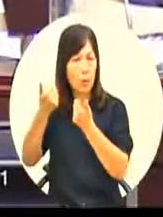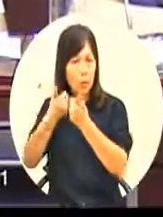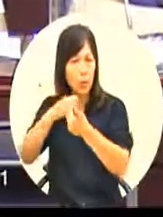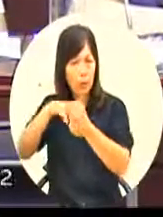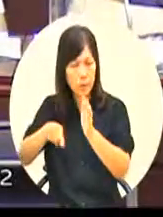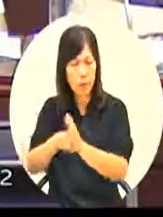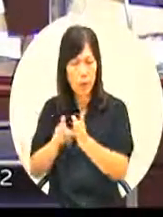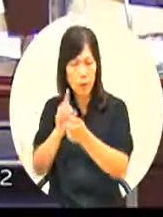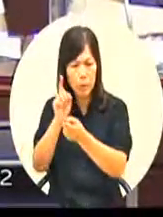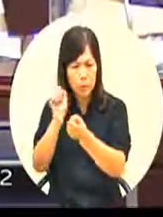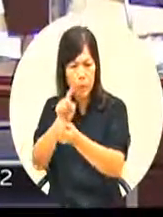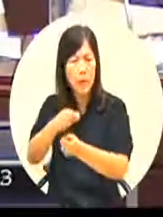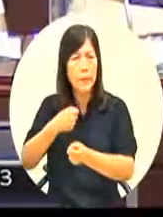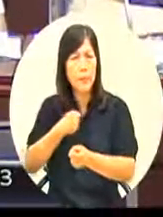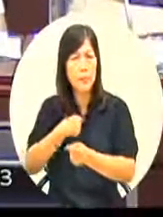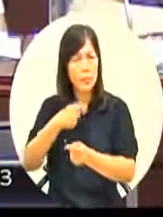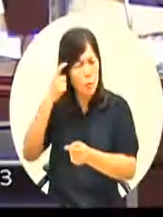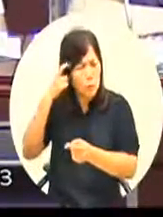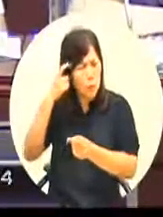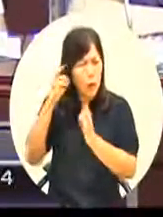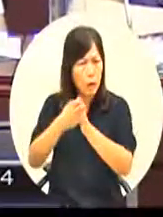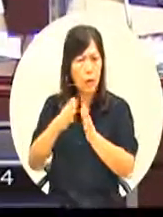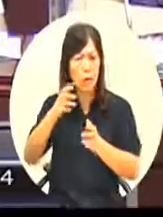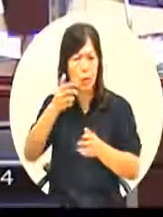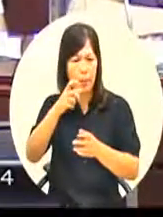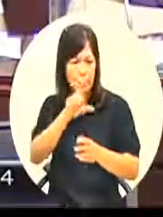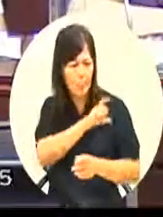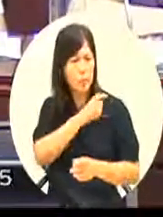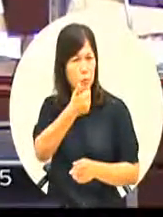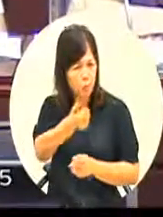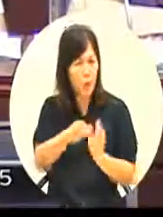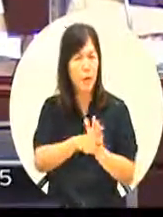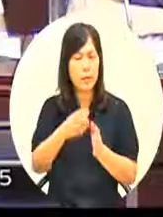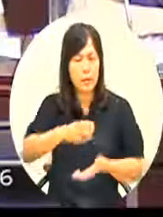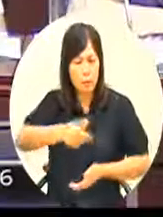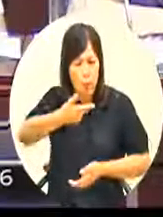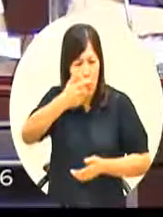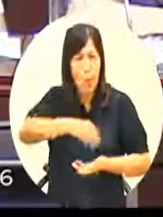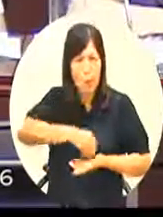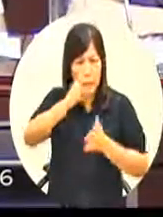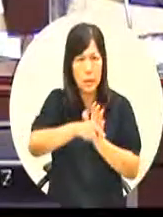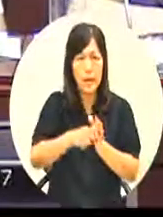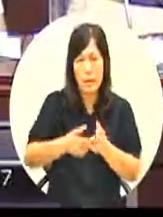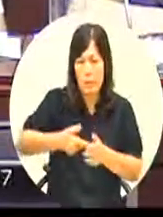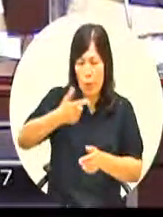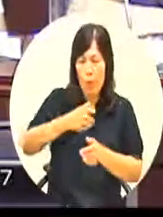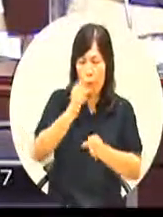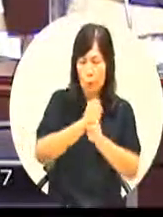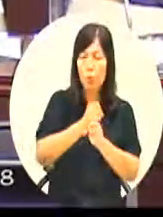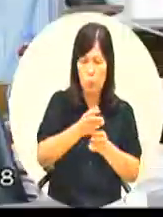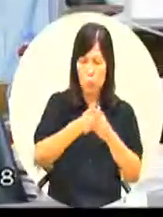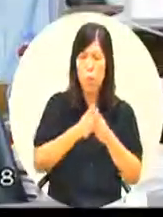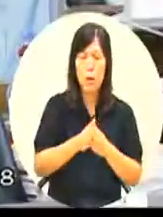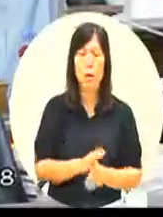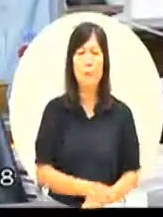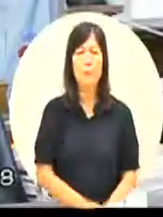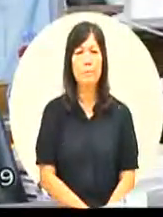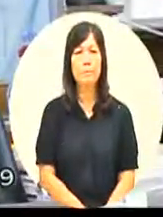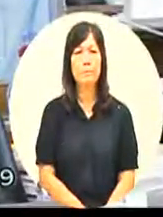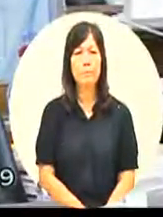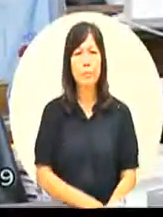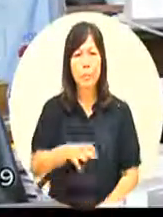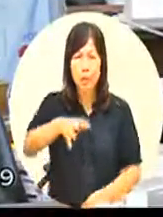们熟悉的，如果想要有一个好的名字，那你们就赶快提案，我们让他加速进行好吗？ 那这个局